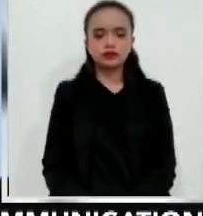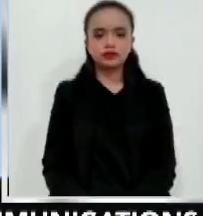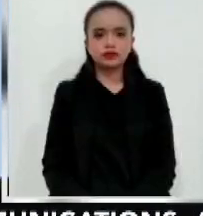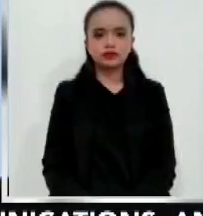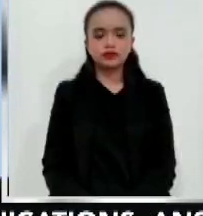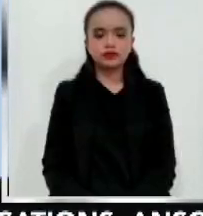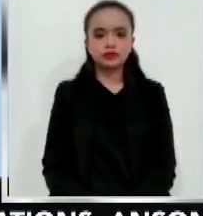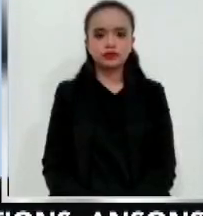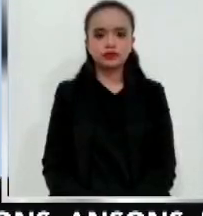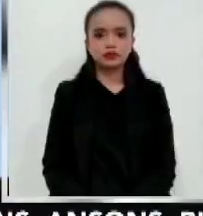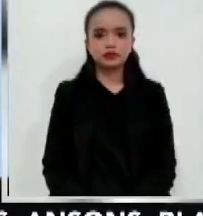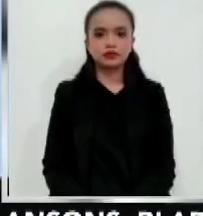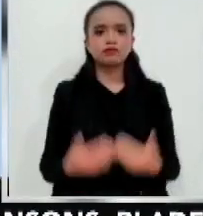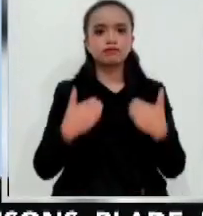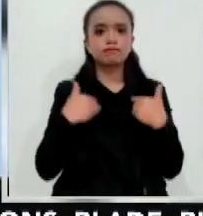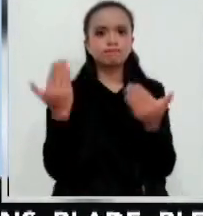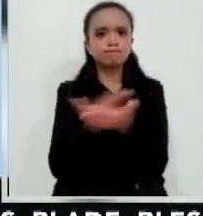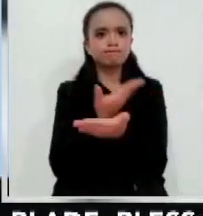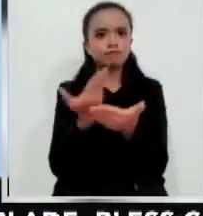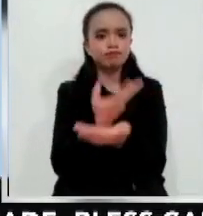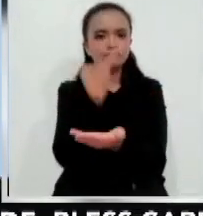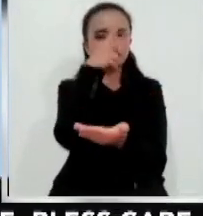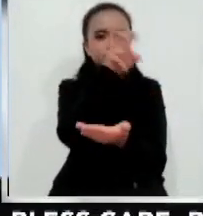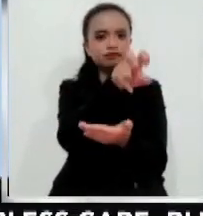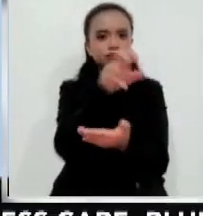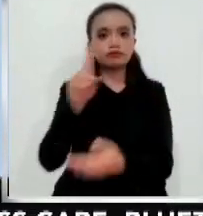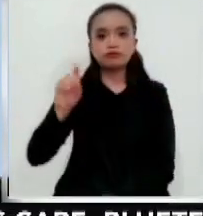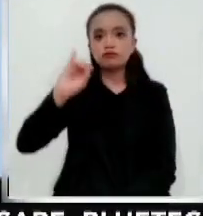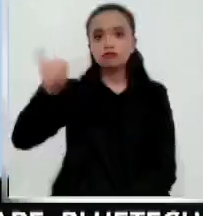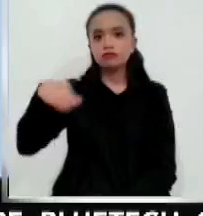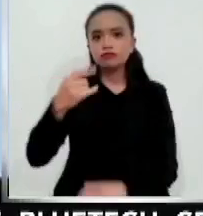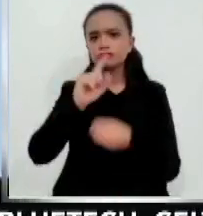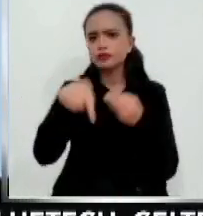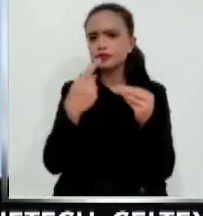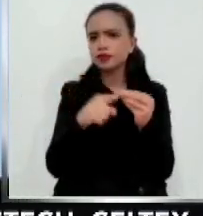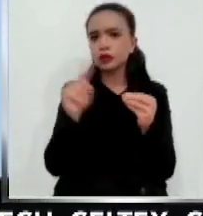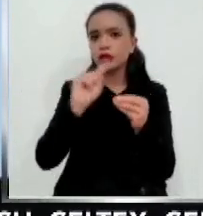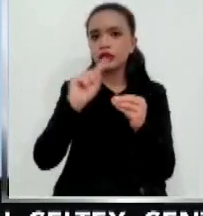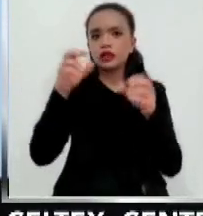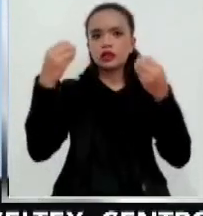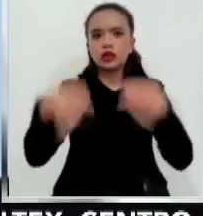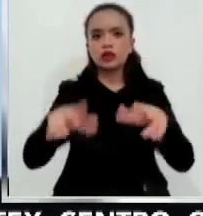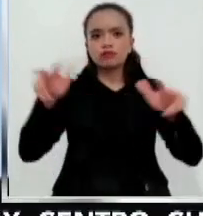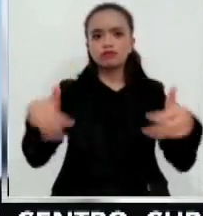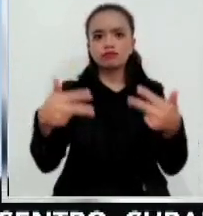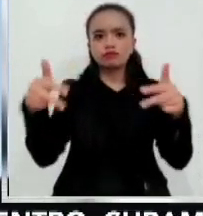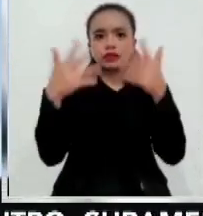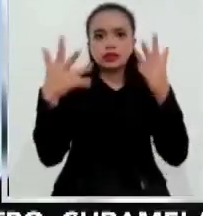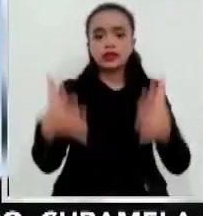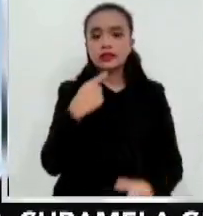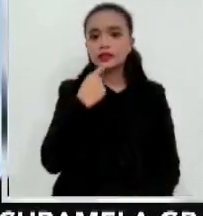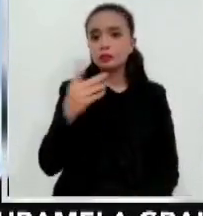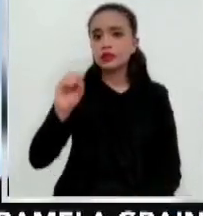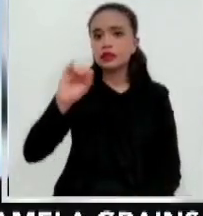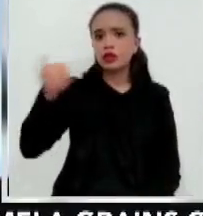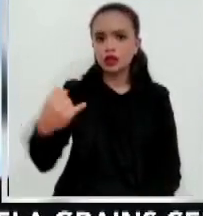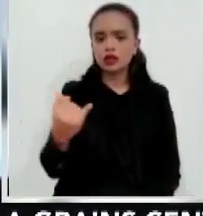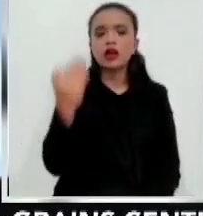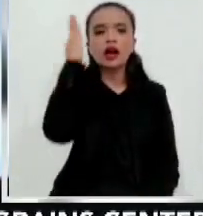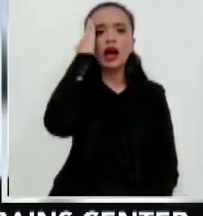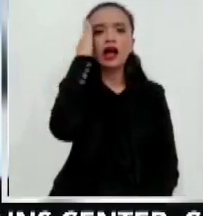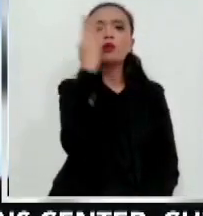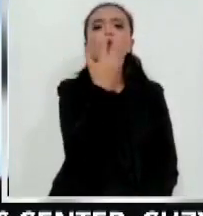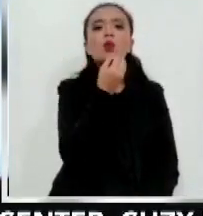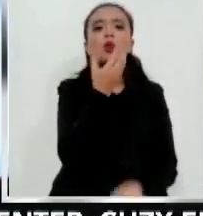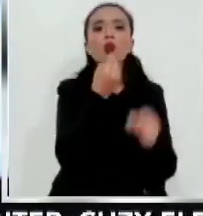May bagong saksing hawak ang Department of Justice sa kaso ng mga missing sabongero. Ayon sa DOJ, positibo raw na kinilala ng bagong witness ang anim